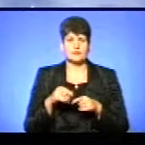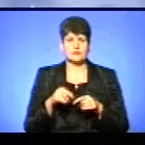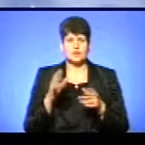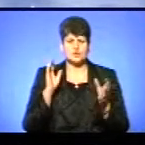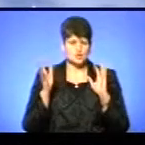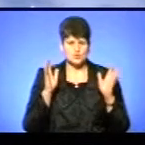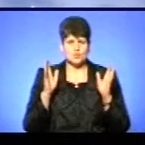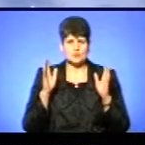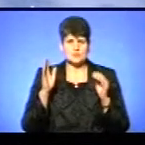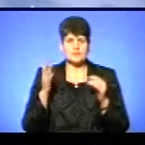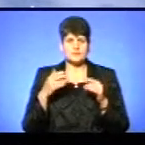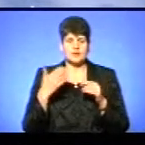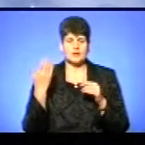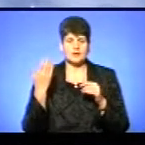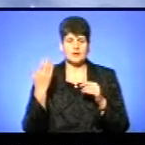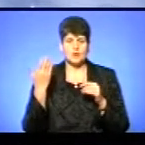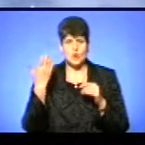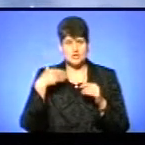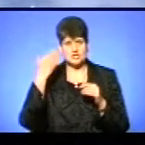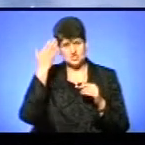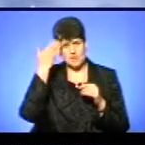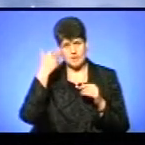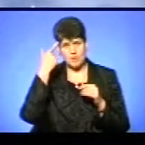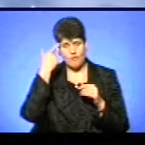трус, розсічена брова.